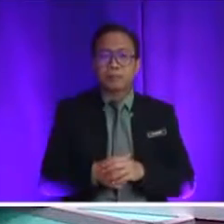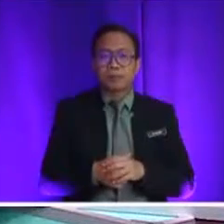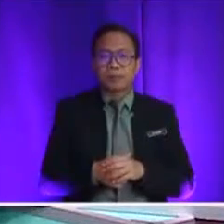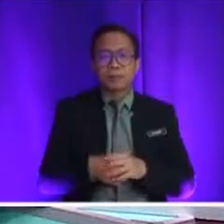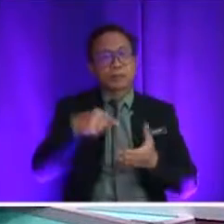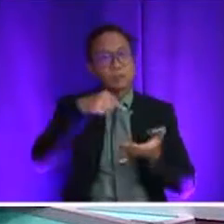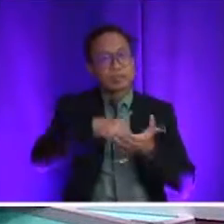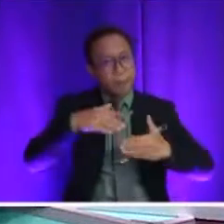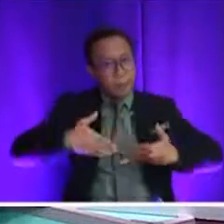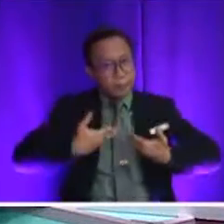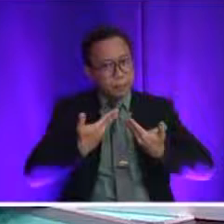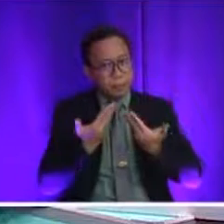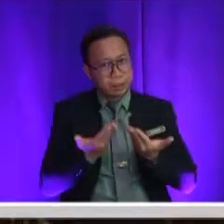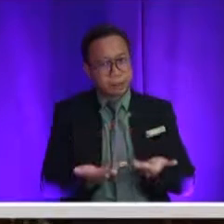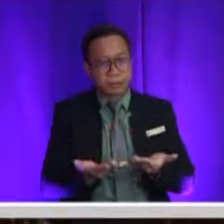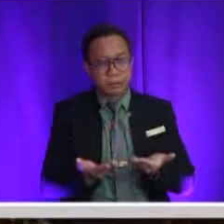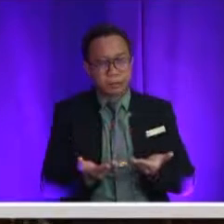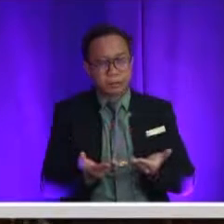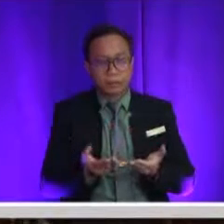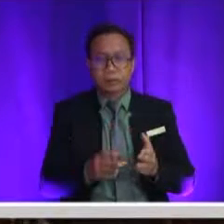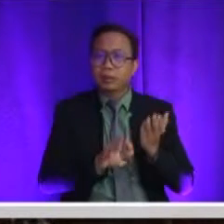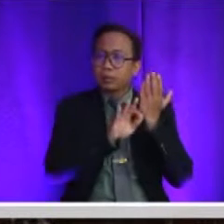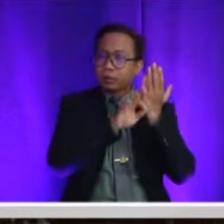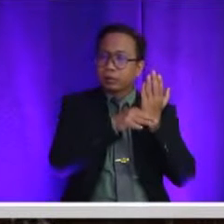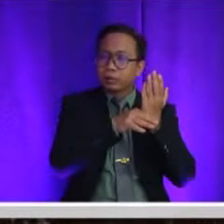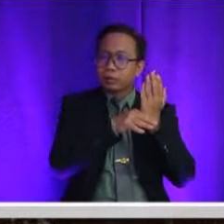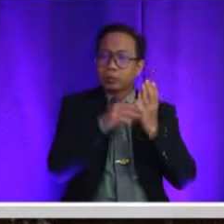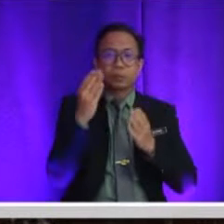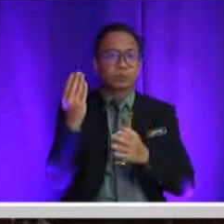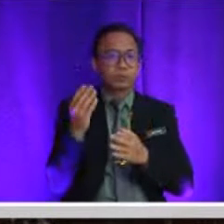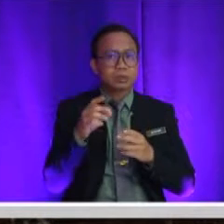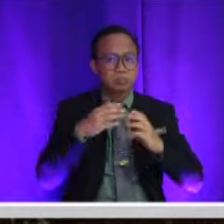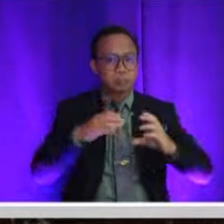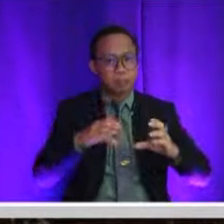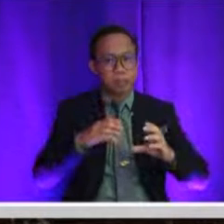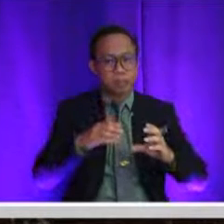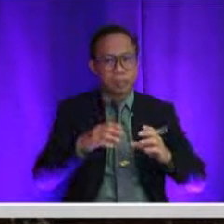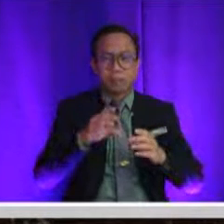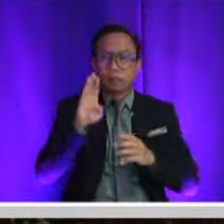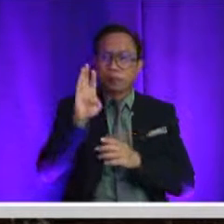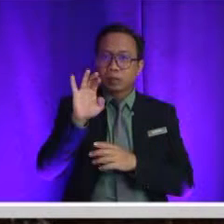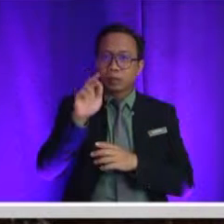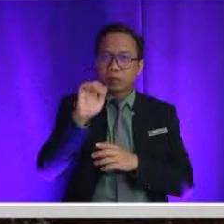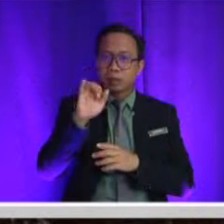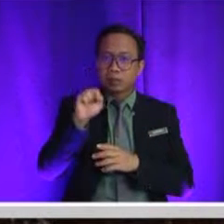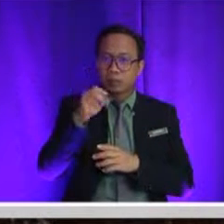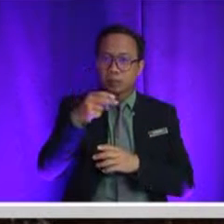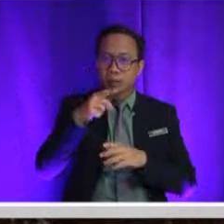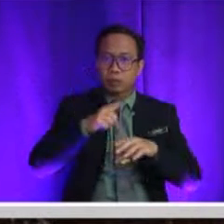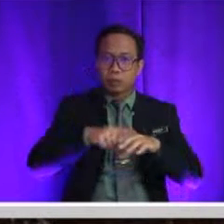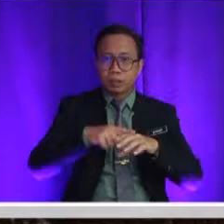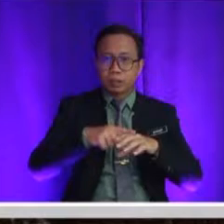inilah Bagaimana waktu segera pengisi haran darurat selebritis ke atas tanah Melayu